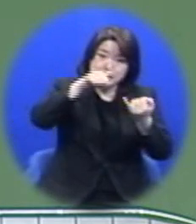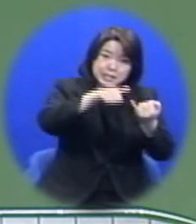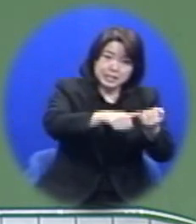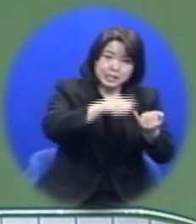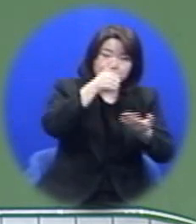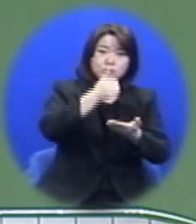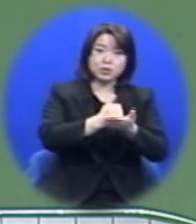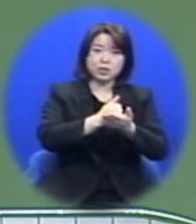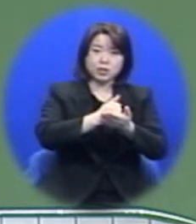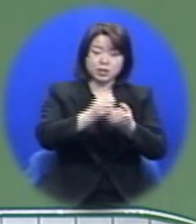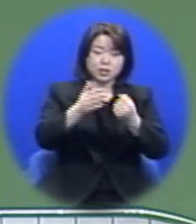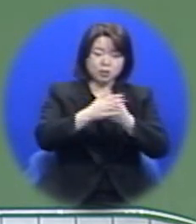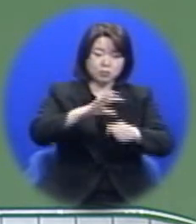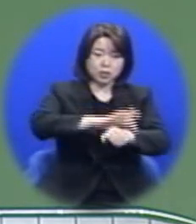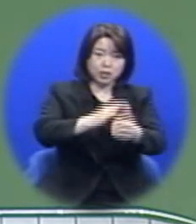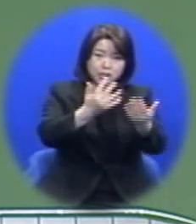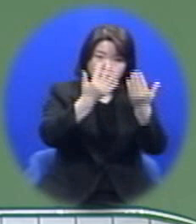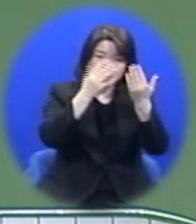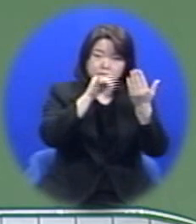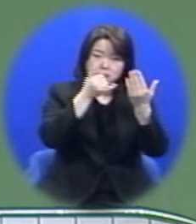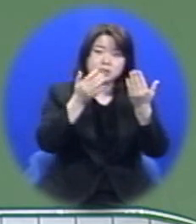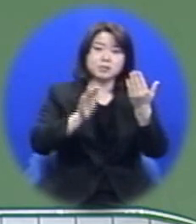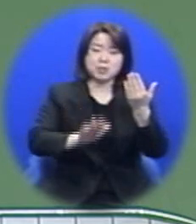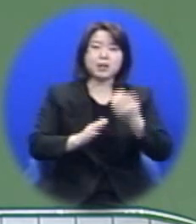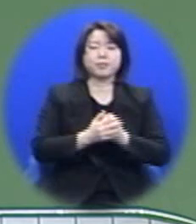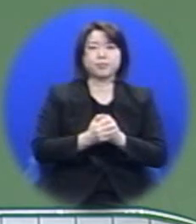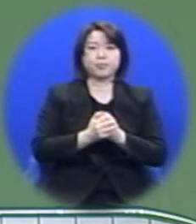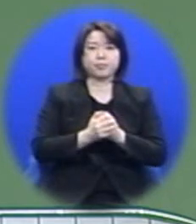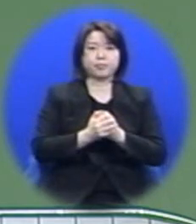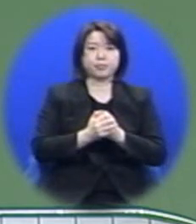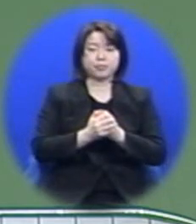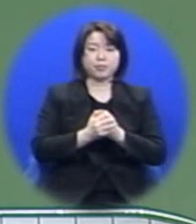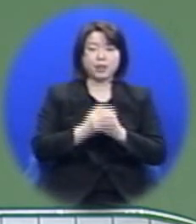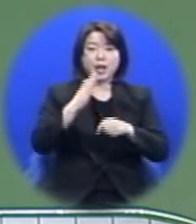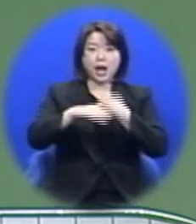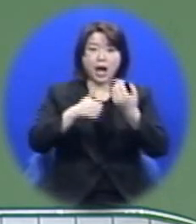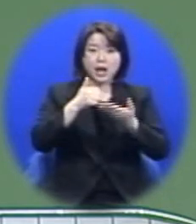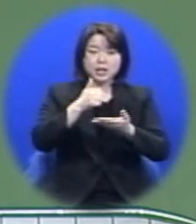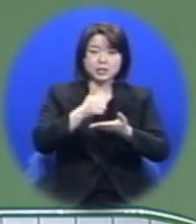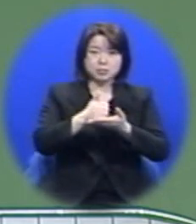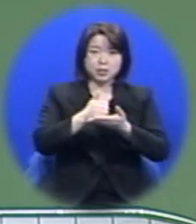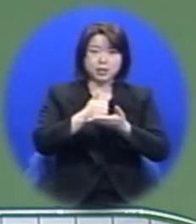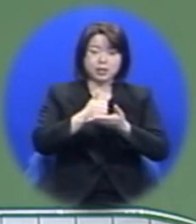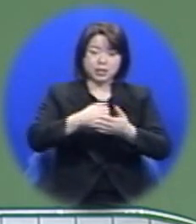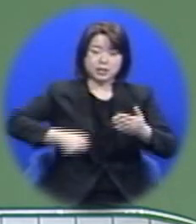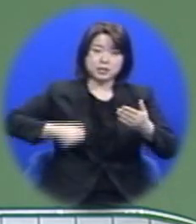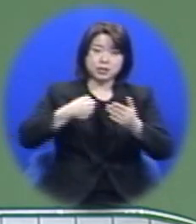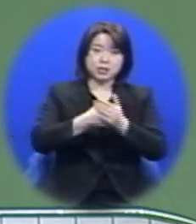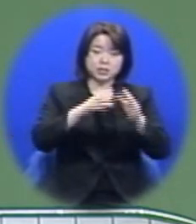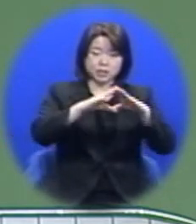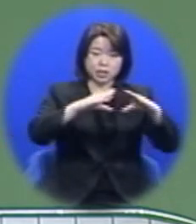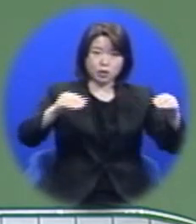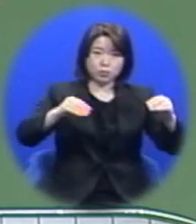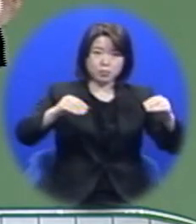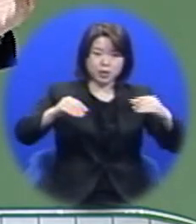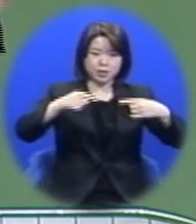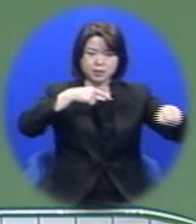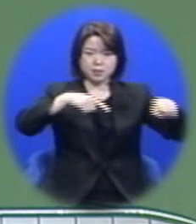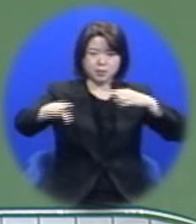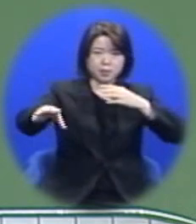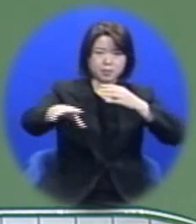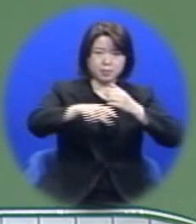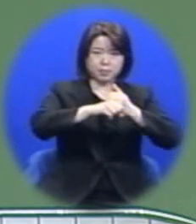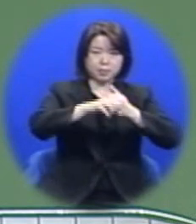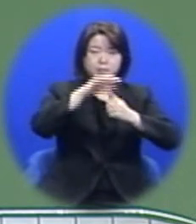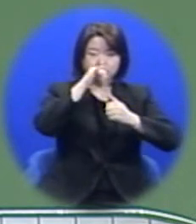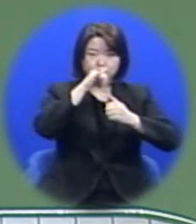옥살이를 했지만 요셉의 삶은 하나님이 정하신 애굽의 총리가 되어서 야곱의 가족들을